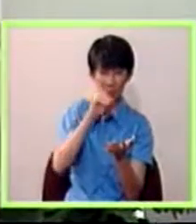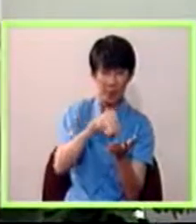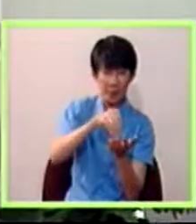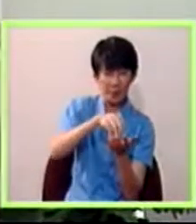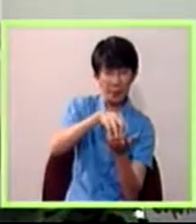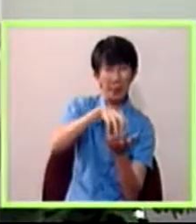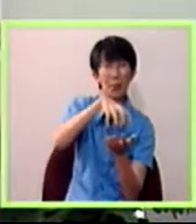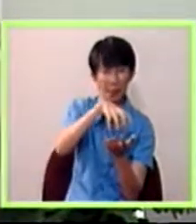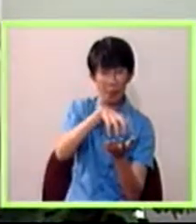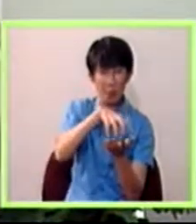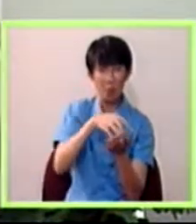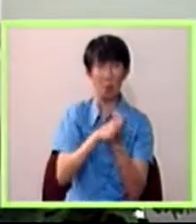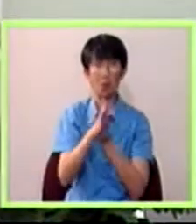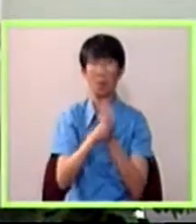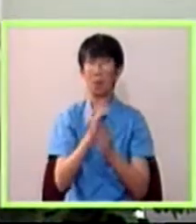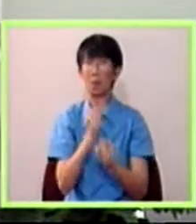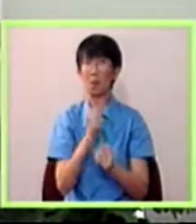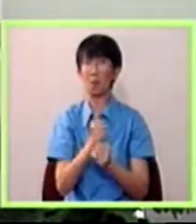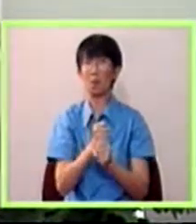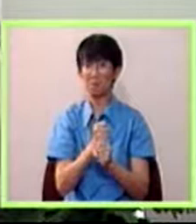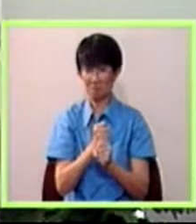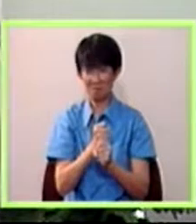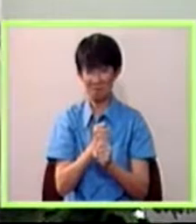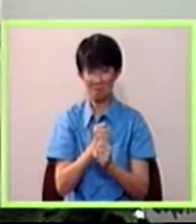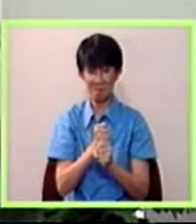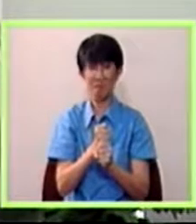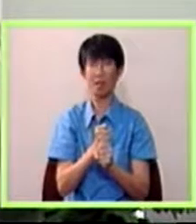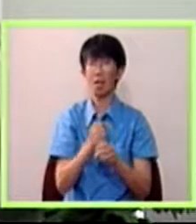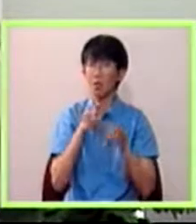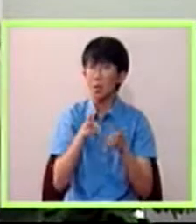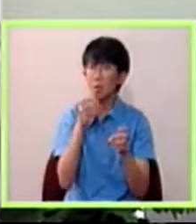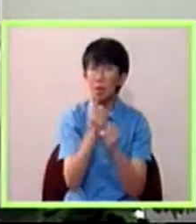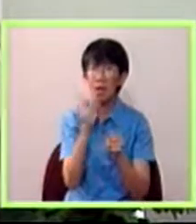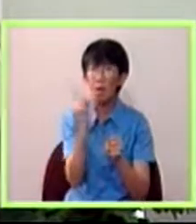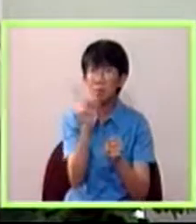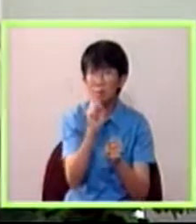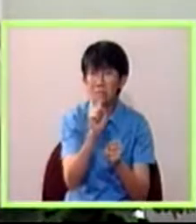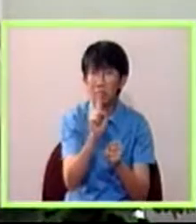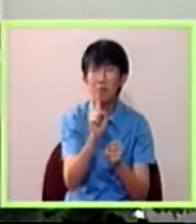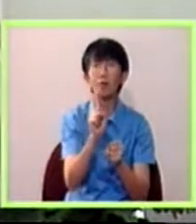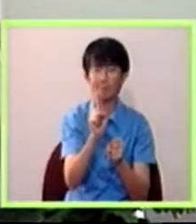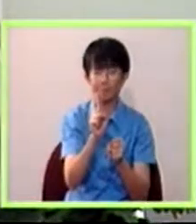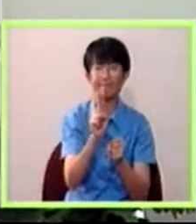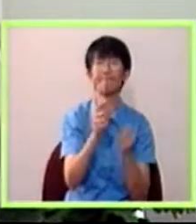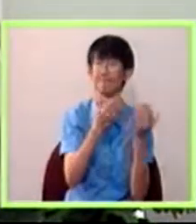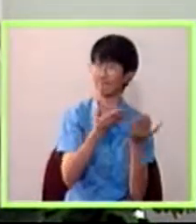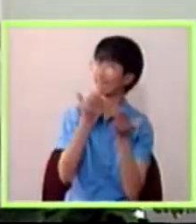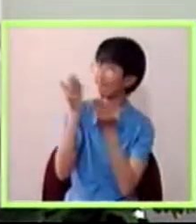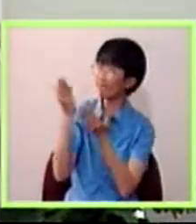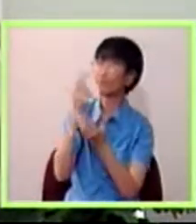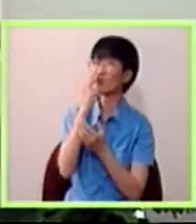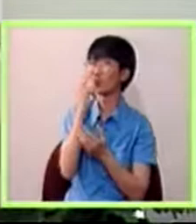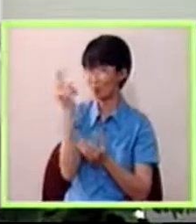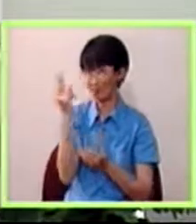องให้เป็นข้าวเกรียบฟักทองนั้นก็เป็นอีกวิธีหนึ่งที่น่าสนใจดีรายการโทรทัศน์เพื่อการศึกษาวิชา